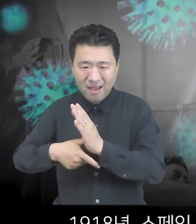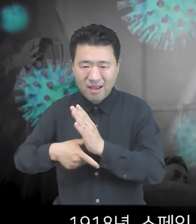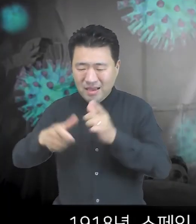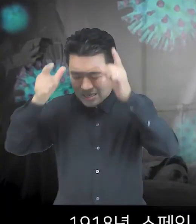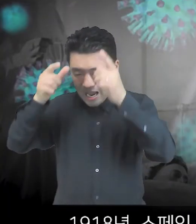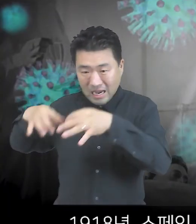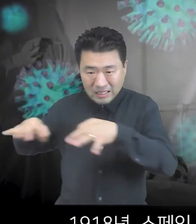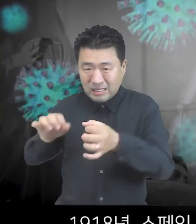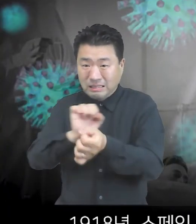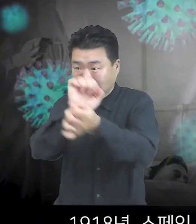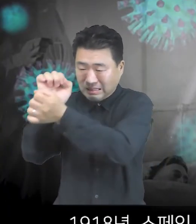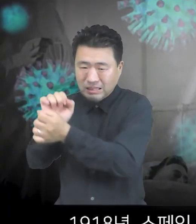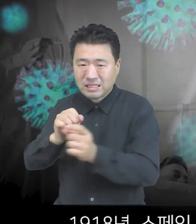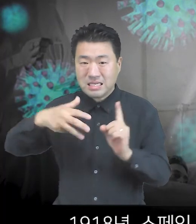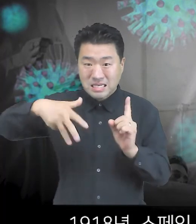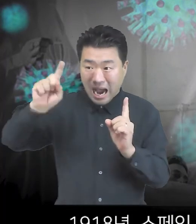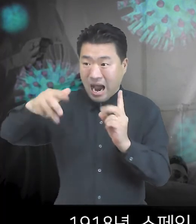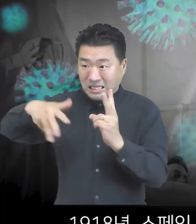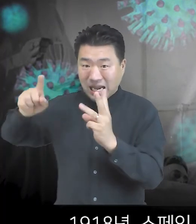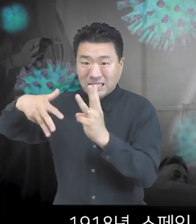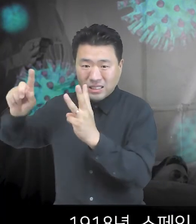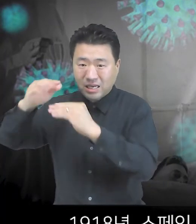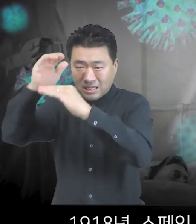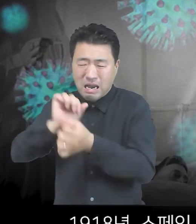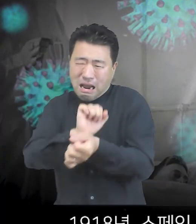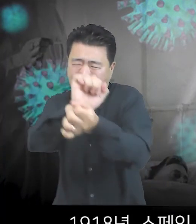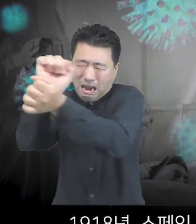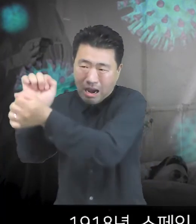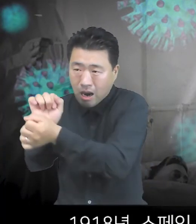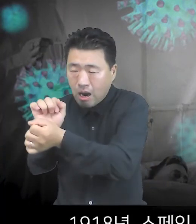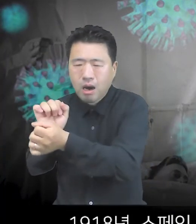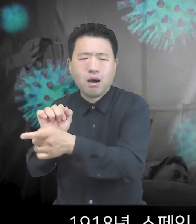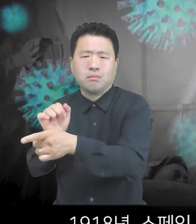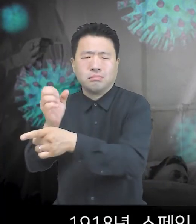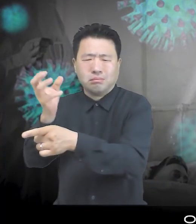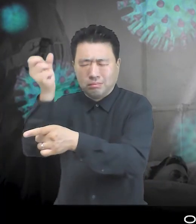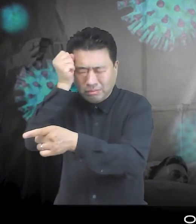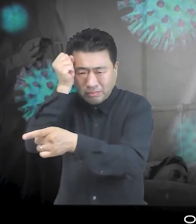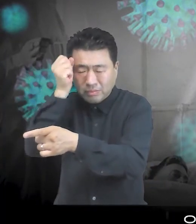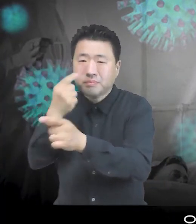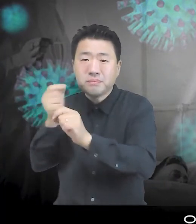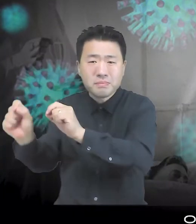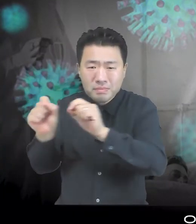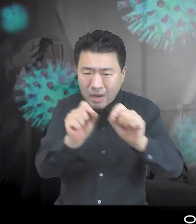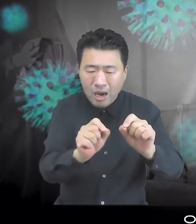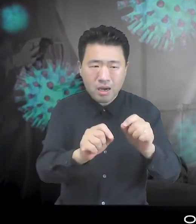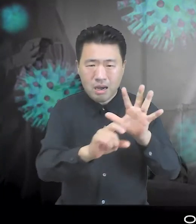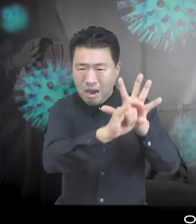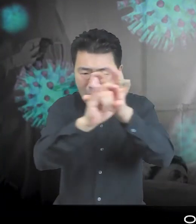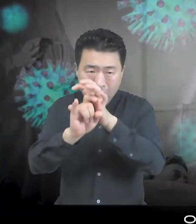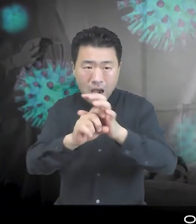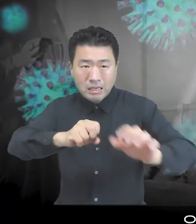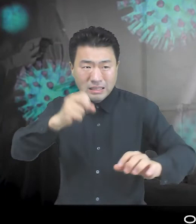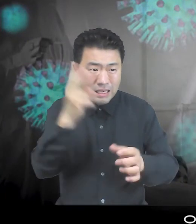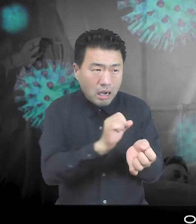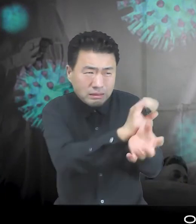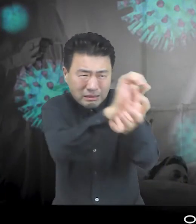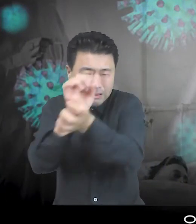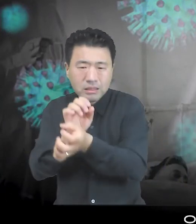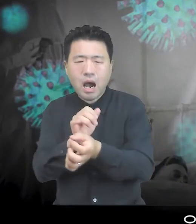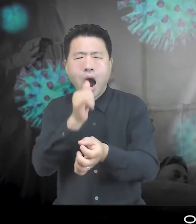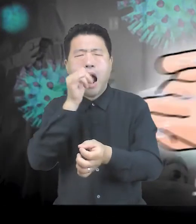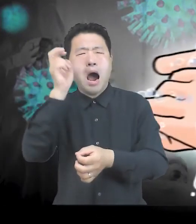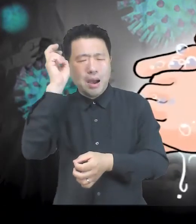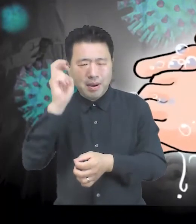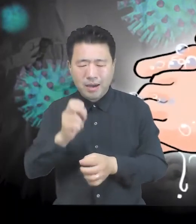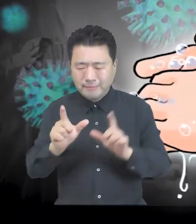1918년 스페인 독감은 총 3차례에 걸쳐 유행병을 반복했던 것을 잊지 않고 우리도 코로나19의 재유행 가능성을